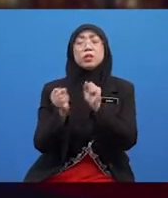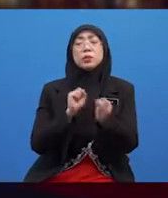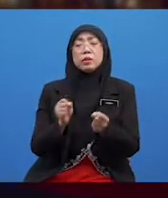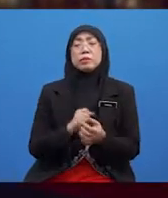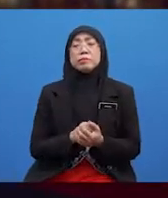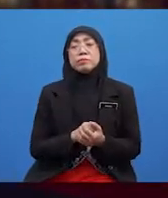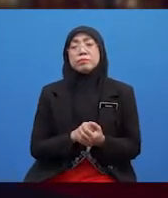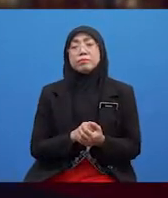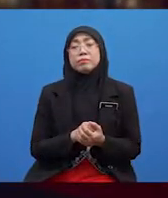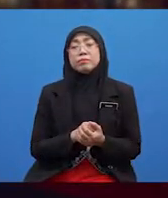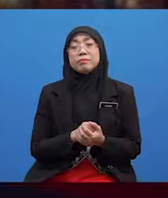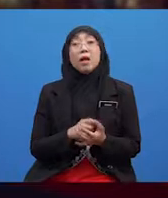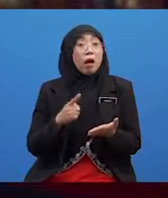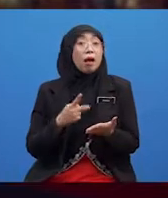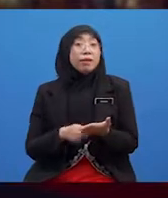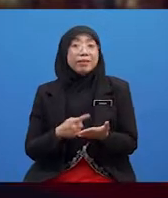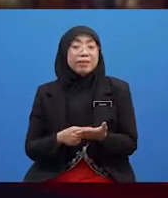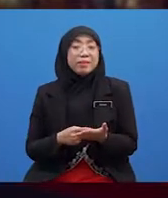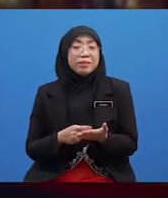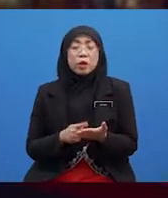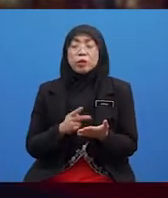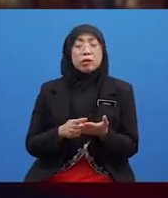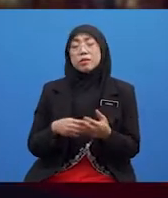satu pergerakan dengan pergerakan lain